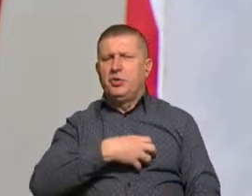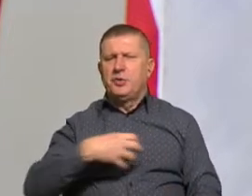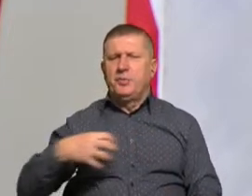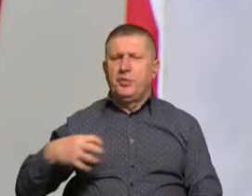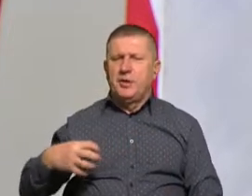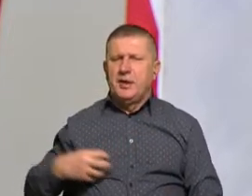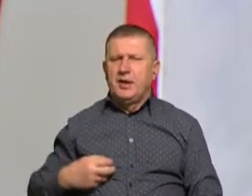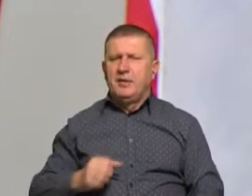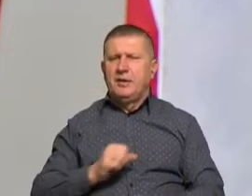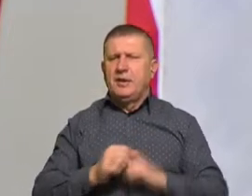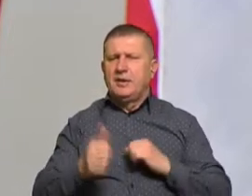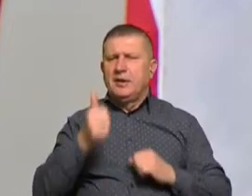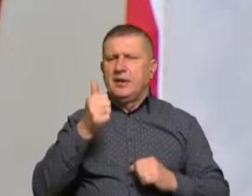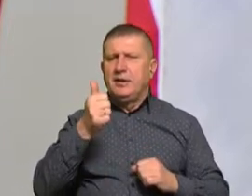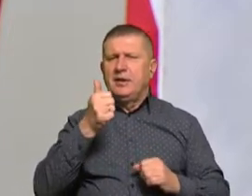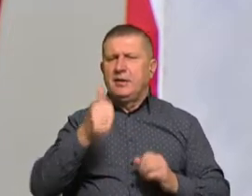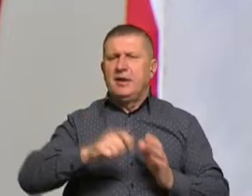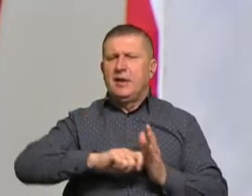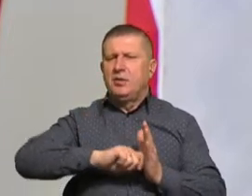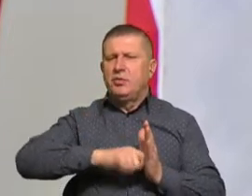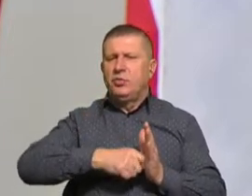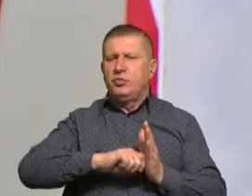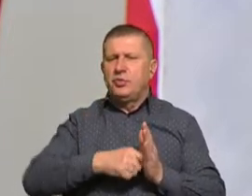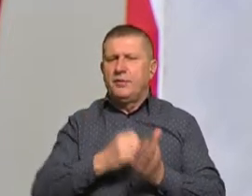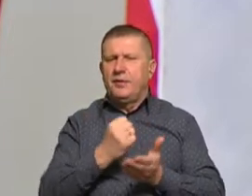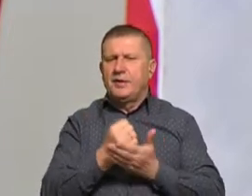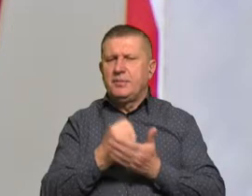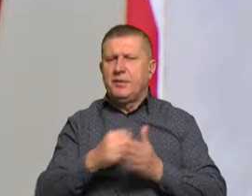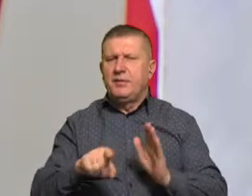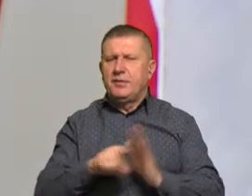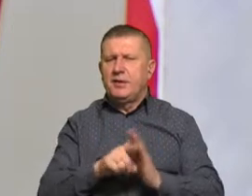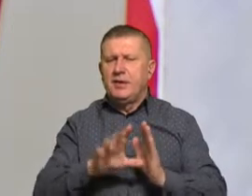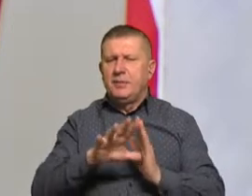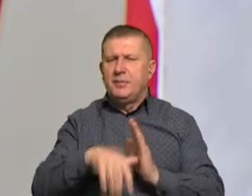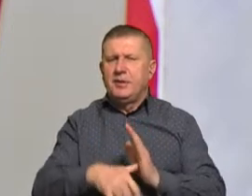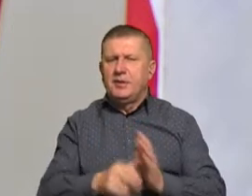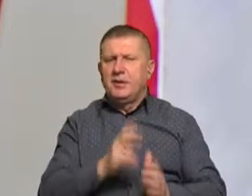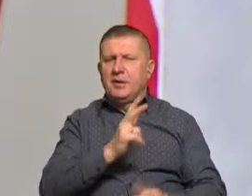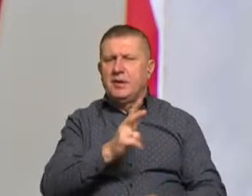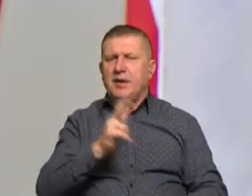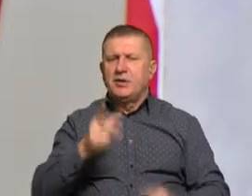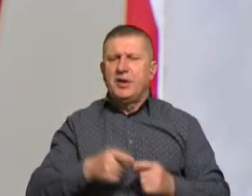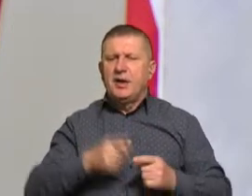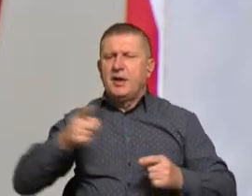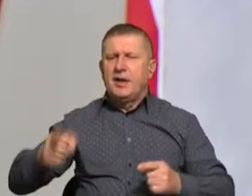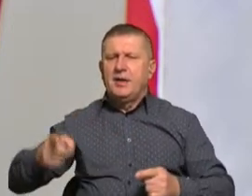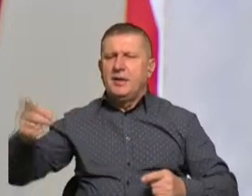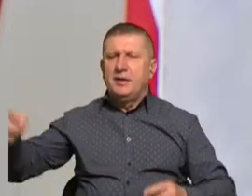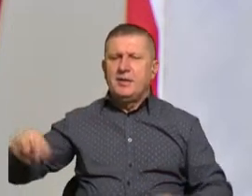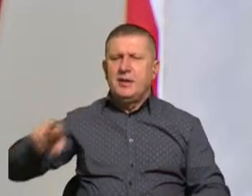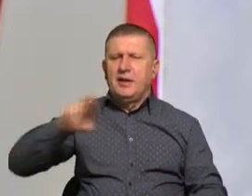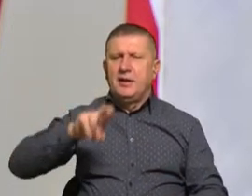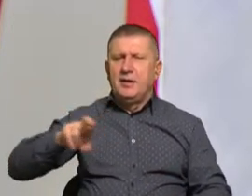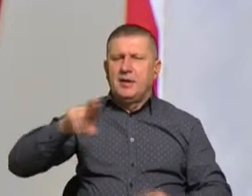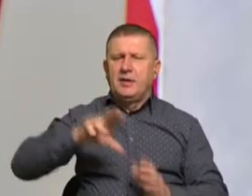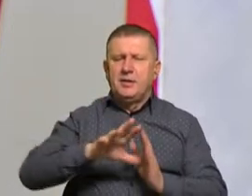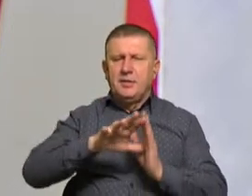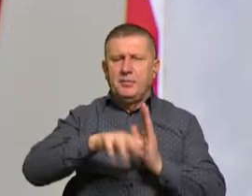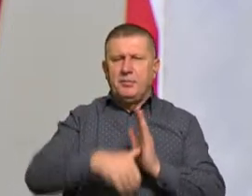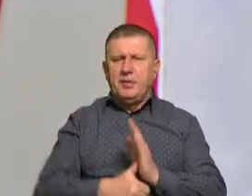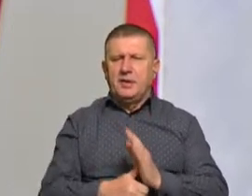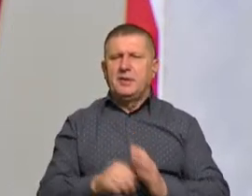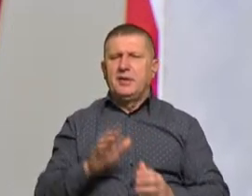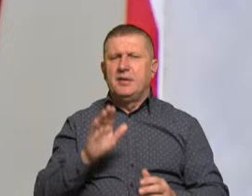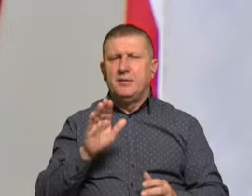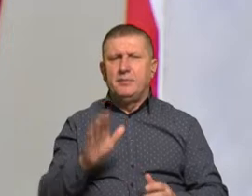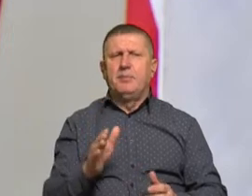jedną z kluczowych dla miasta. Ja myślę, że każda kadencja Rady Miejskiej ma jakiś taki